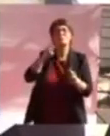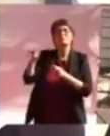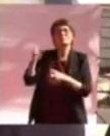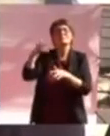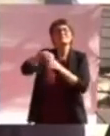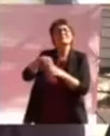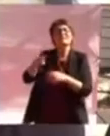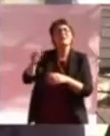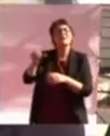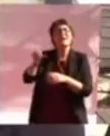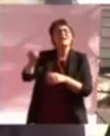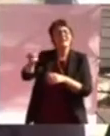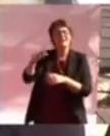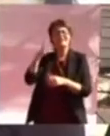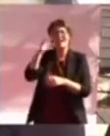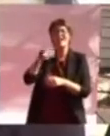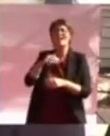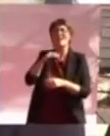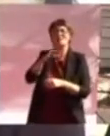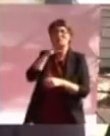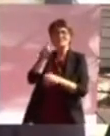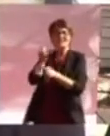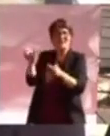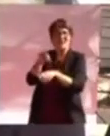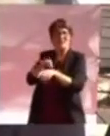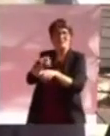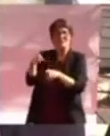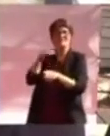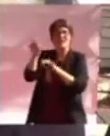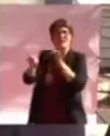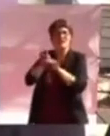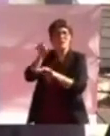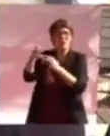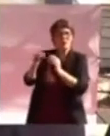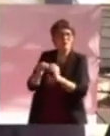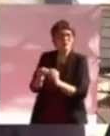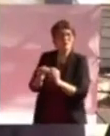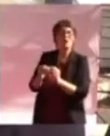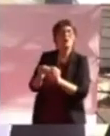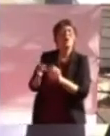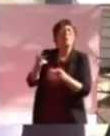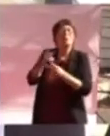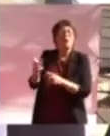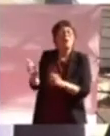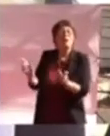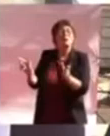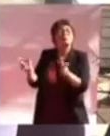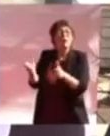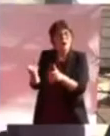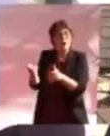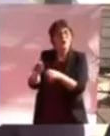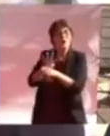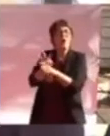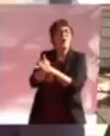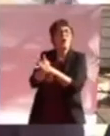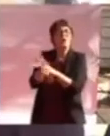curati e cercare di limitare l'insorgenza di nuovi focolai